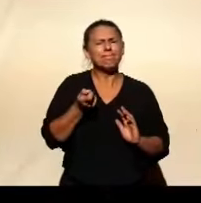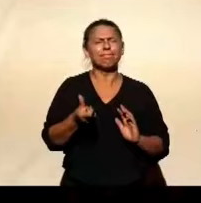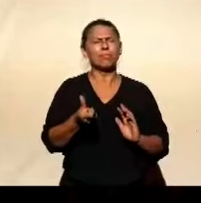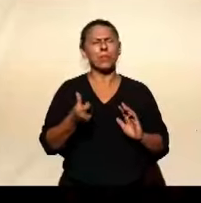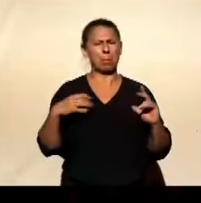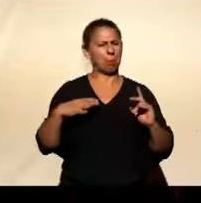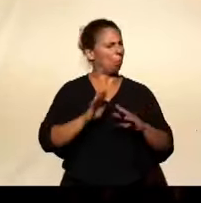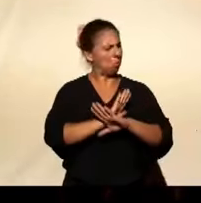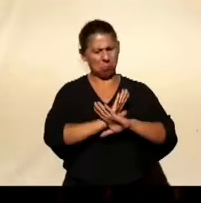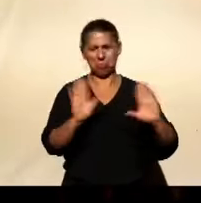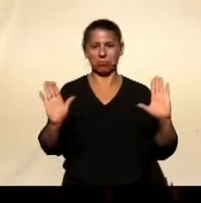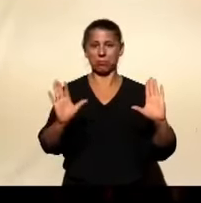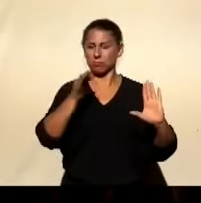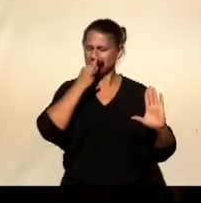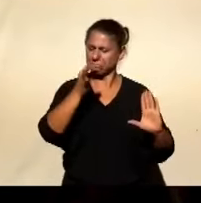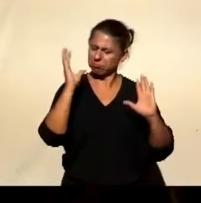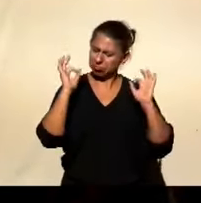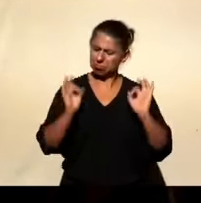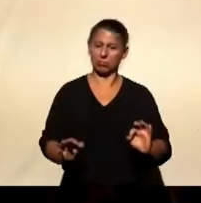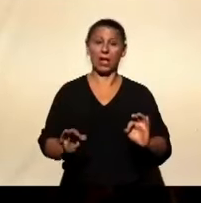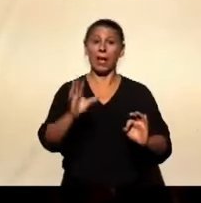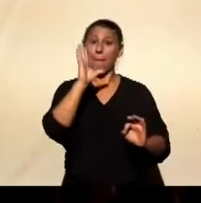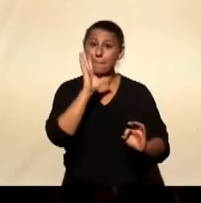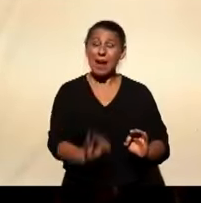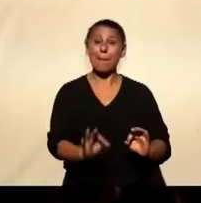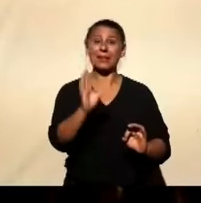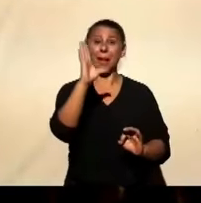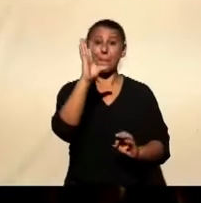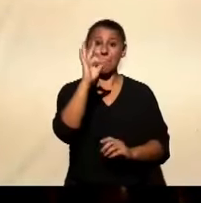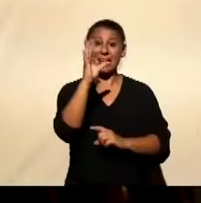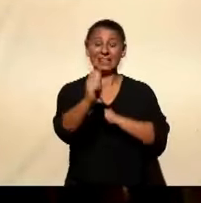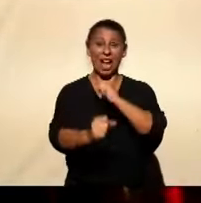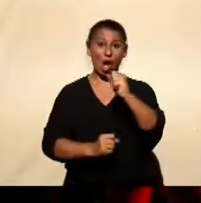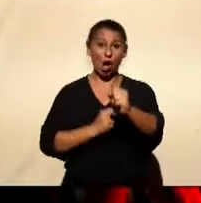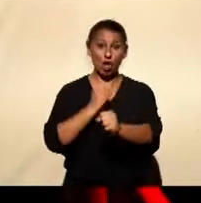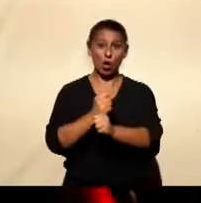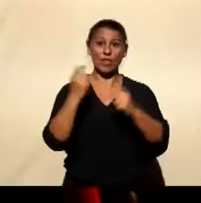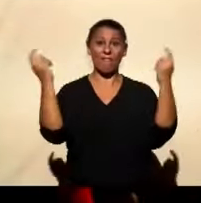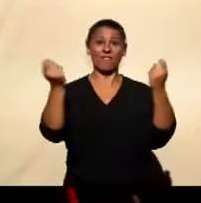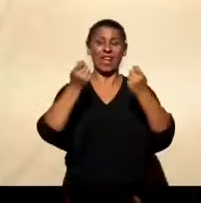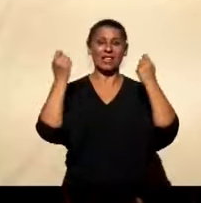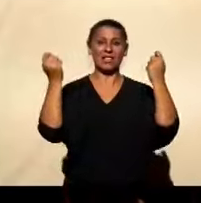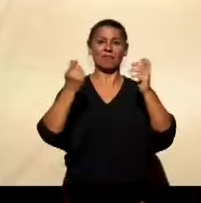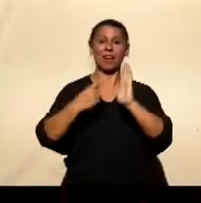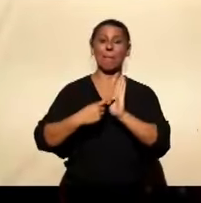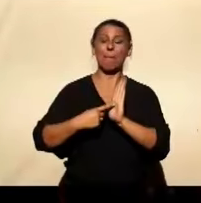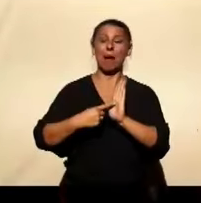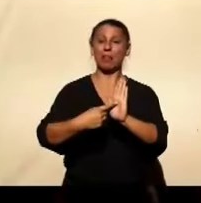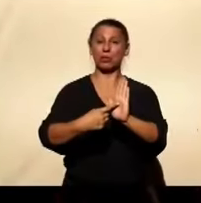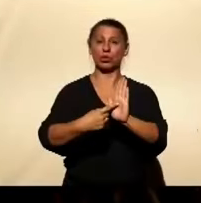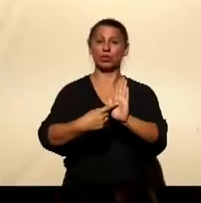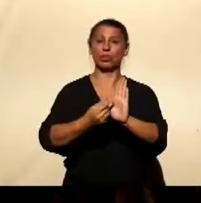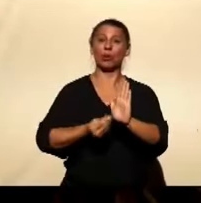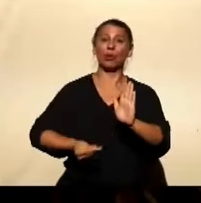κομπασμού ότι πράγματι στα 50 χρόνια το φεστιβάλ παρουσιάζεται